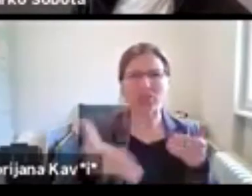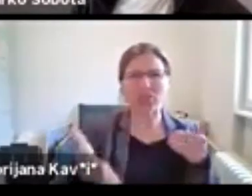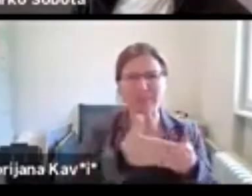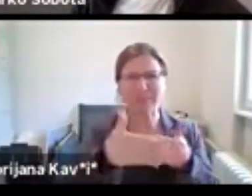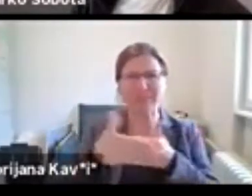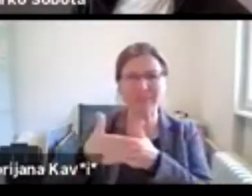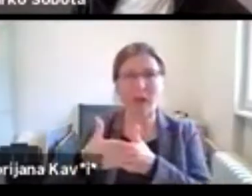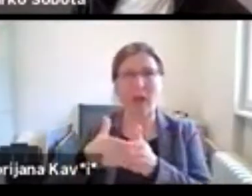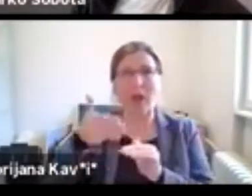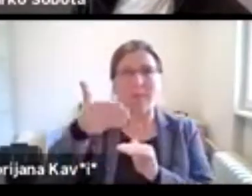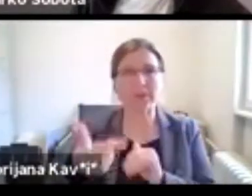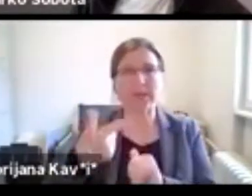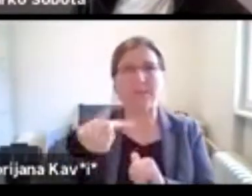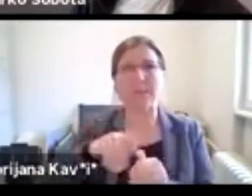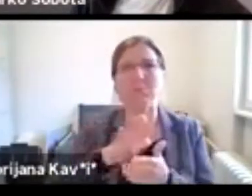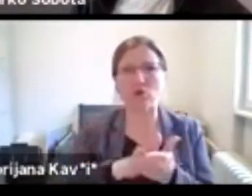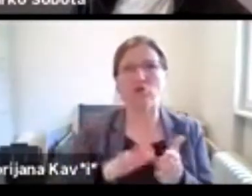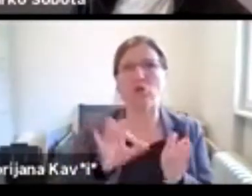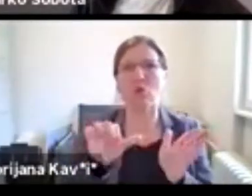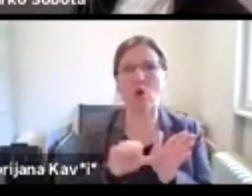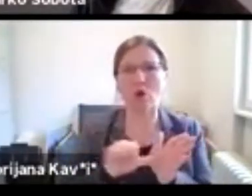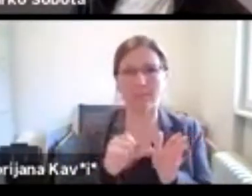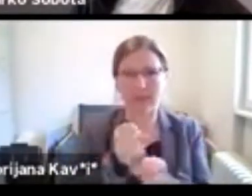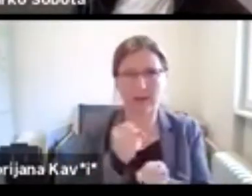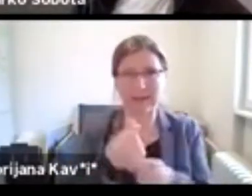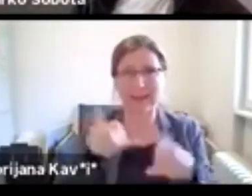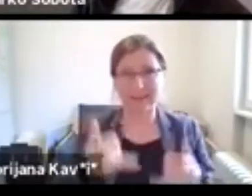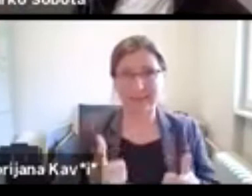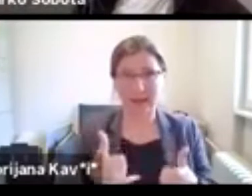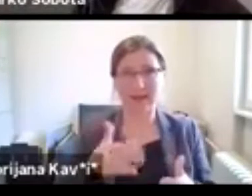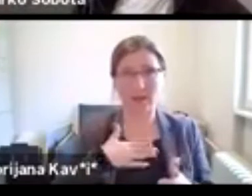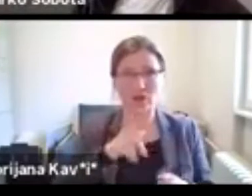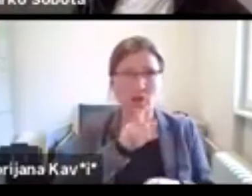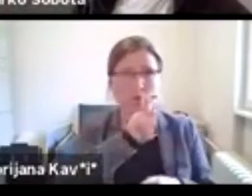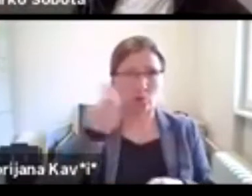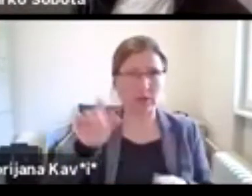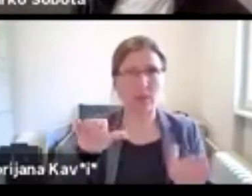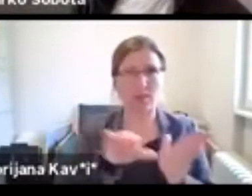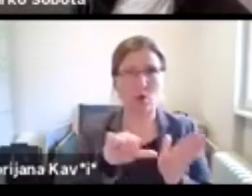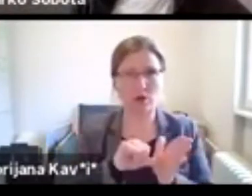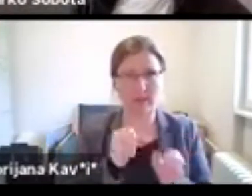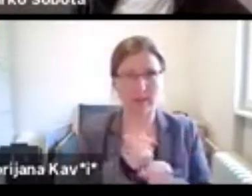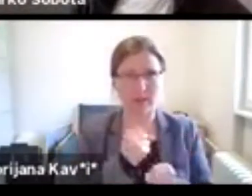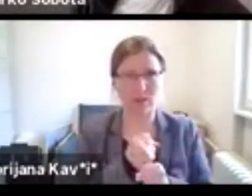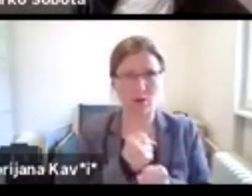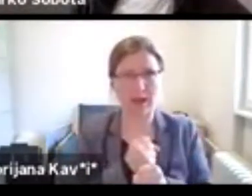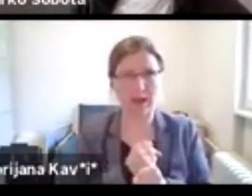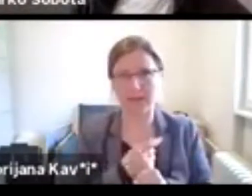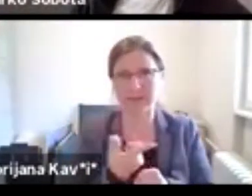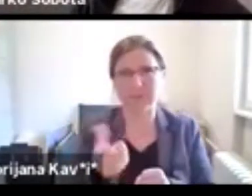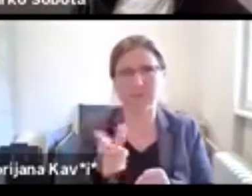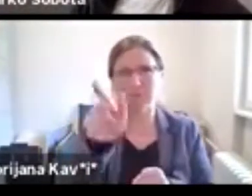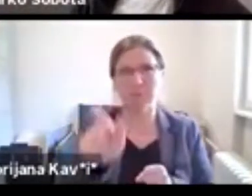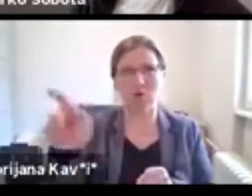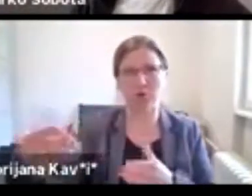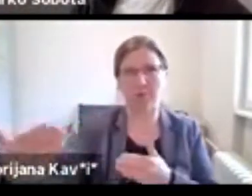sa radom i danas naša ustanova normalno funkcionira. Mi normalno, znači, primamo korisnike, radimo obrade